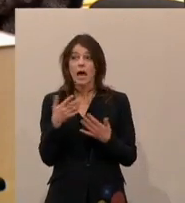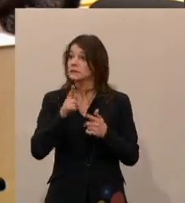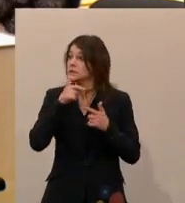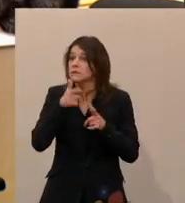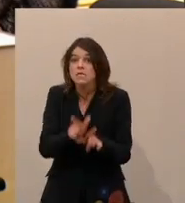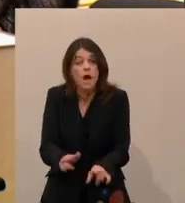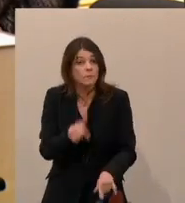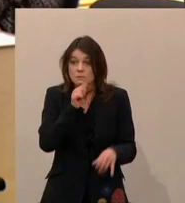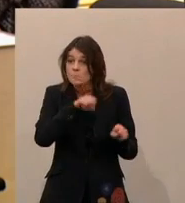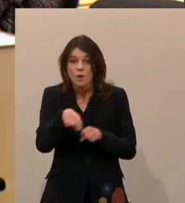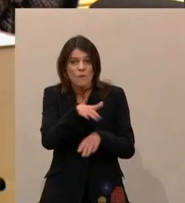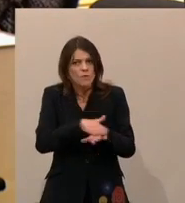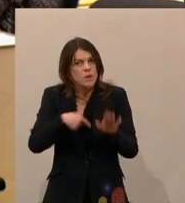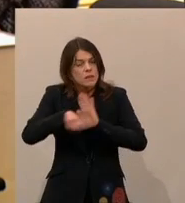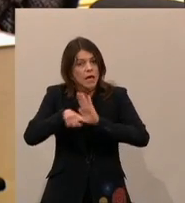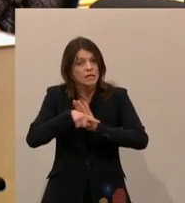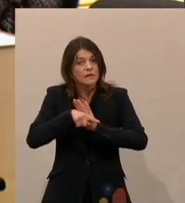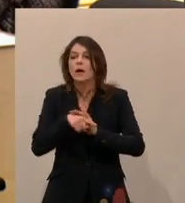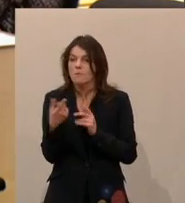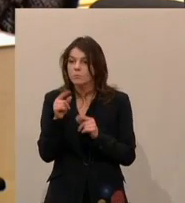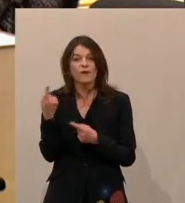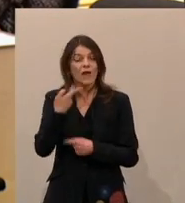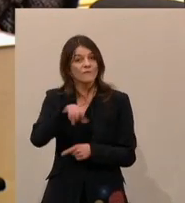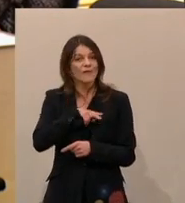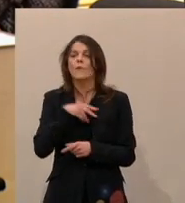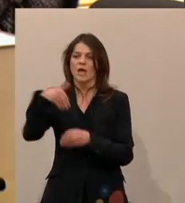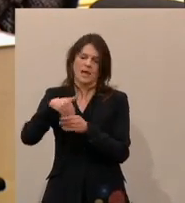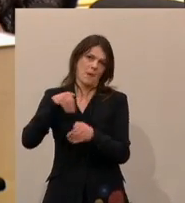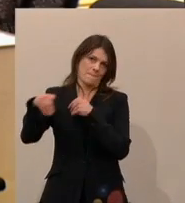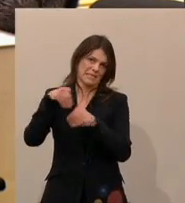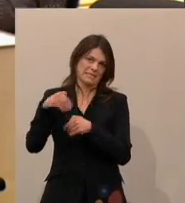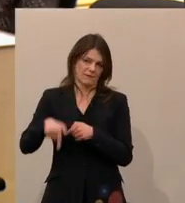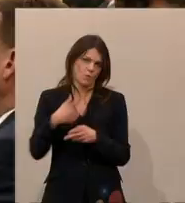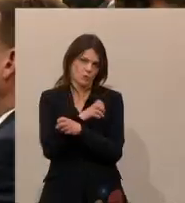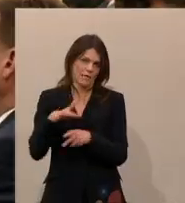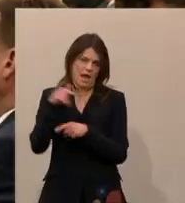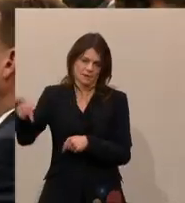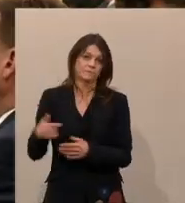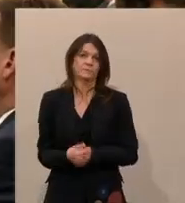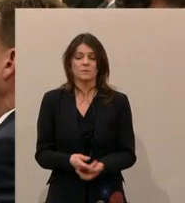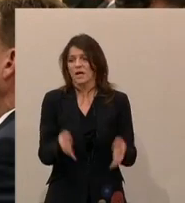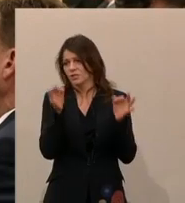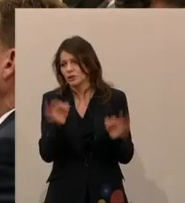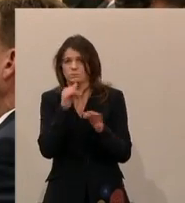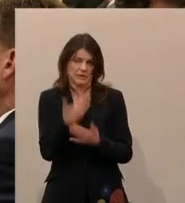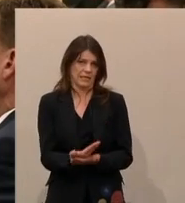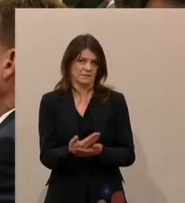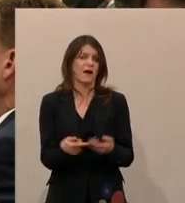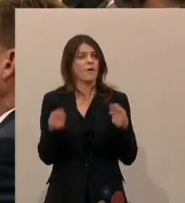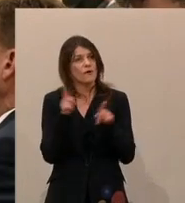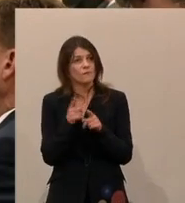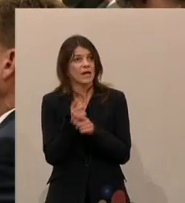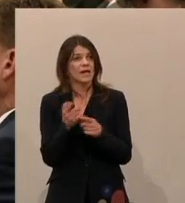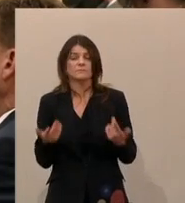sein darf und was Sie als negativ interpretieren, ist der Innenminister dieser Republik zuständig. Aber auch das stimmt nicht, auch wenn